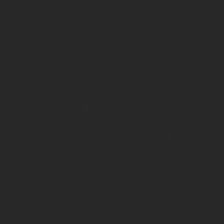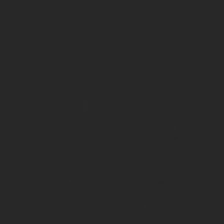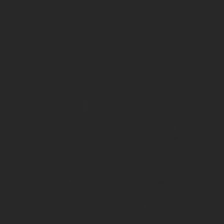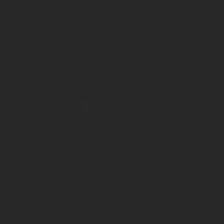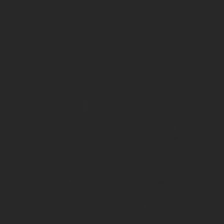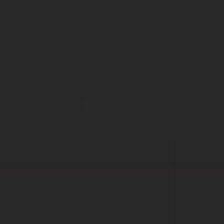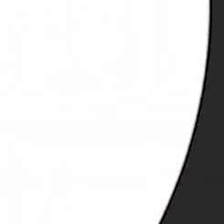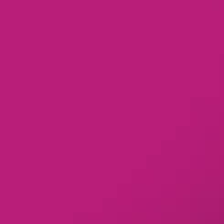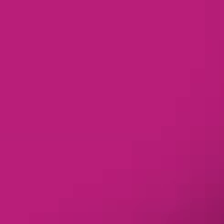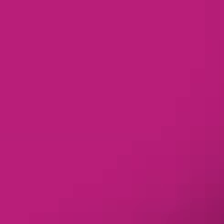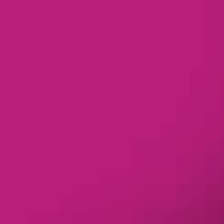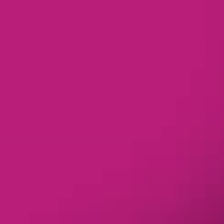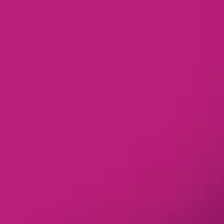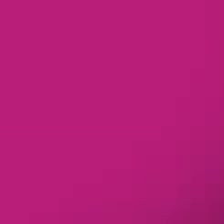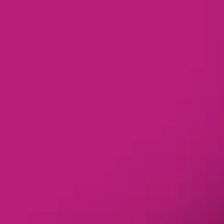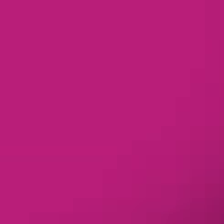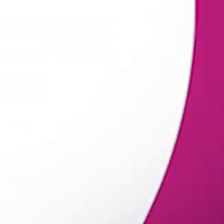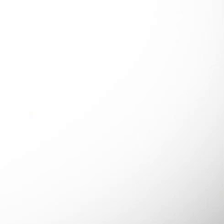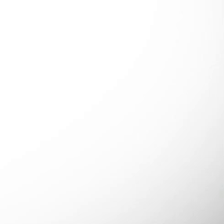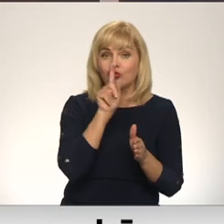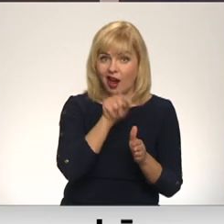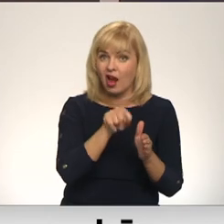Re, viss ēters ir te!